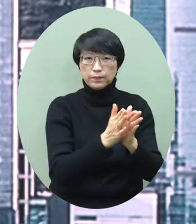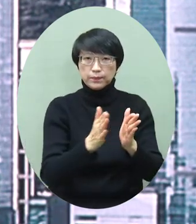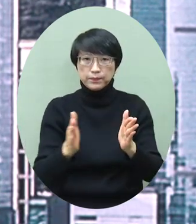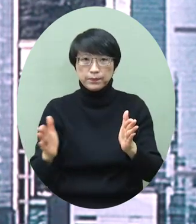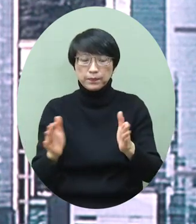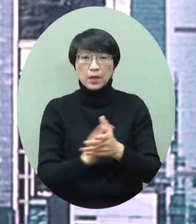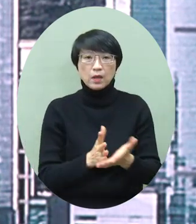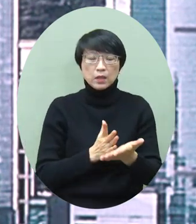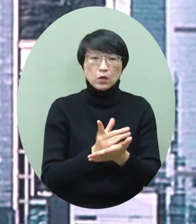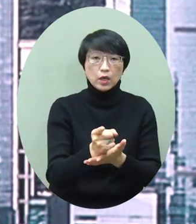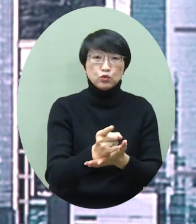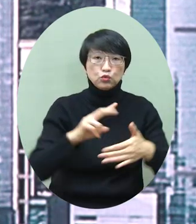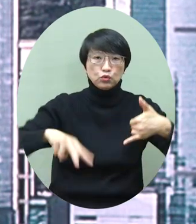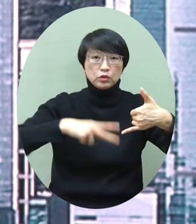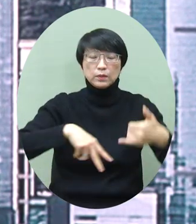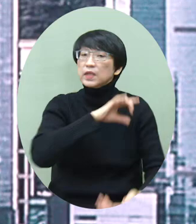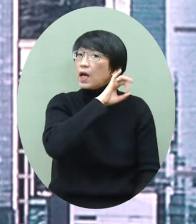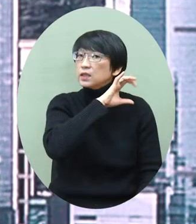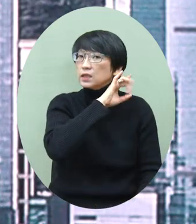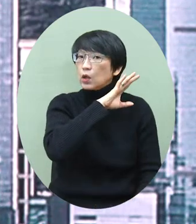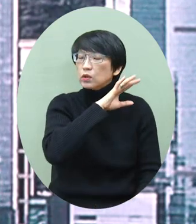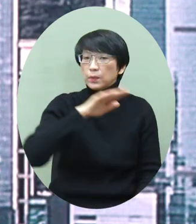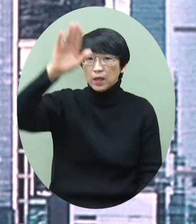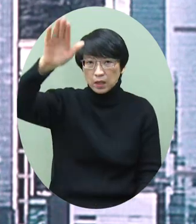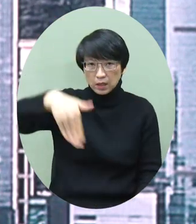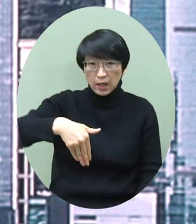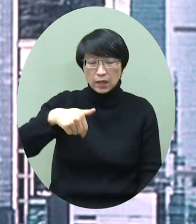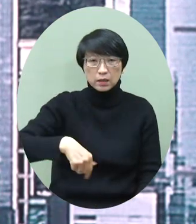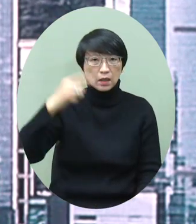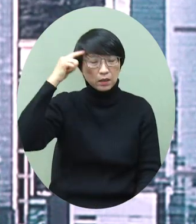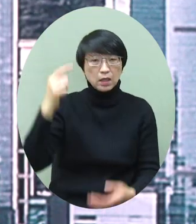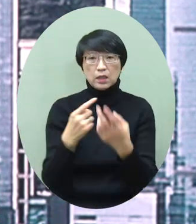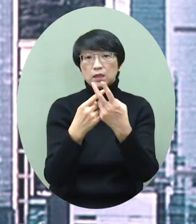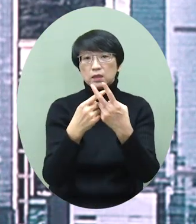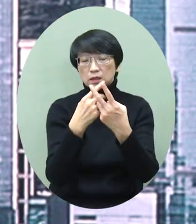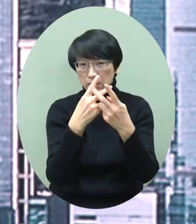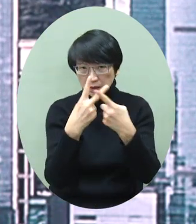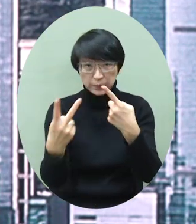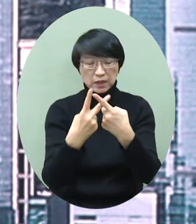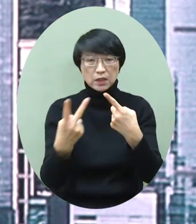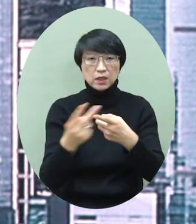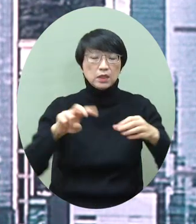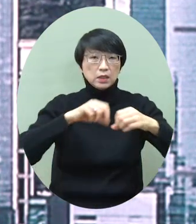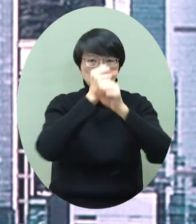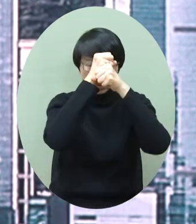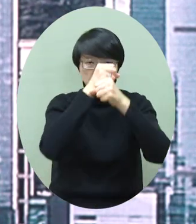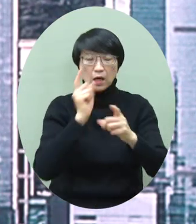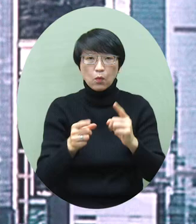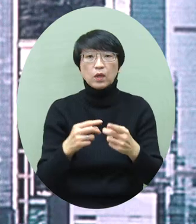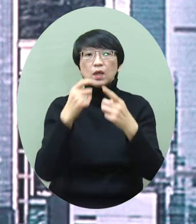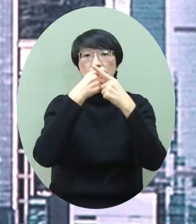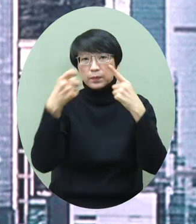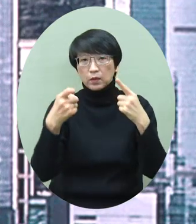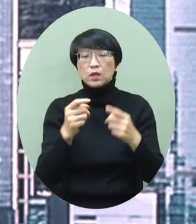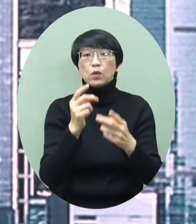要在指定檢疫酒店接受抵港之後的第12天檢測，同埋咧係第19天或者第20天